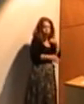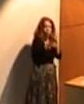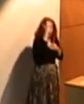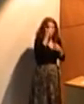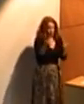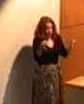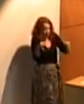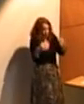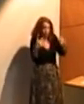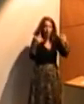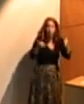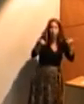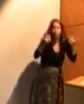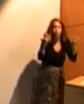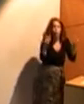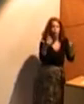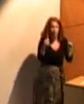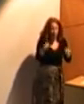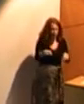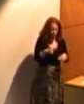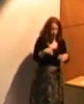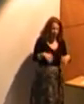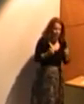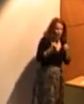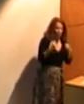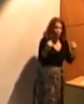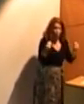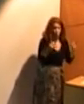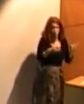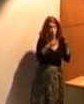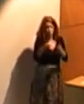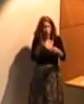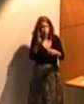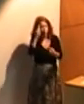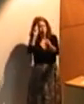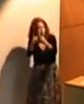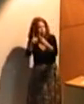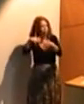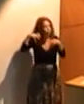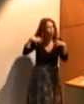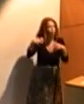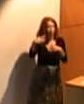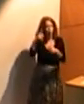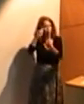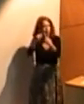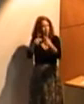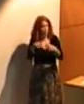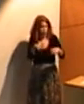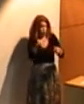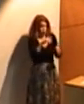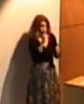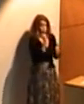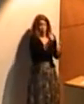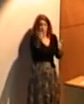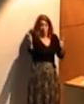s'amuser il faut voir un petit peu si on est capable de faire ceci ou cela soit bradée à des fins plus plus sérieuse mais il modifie à porte il